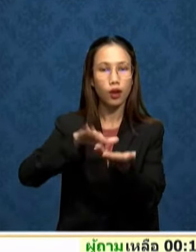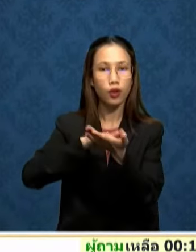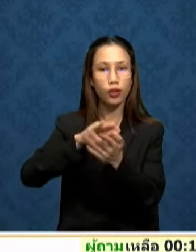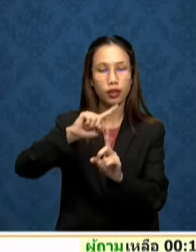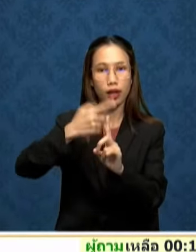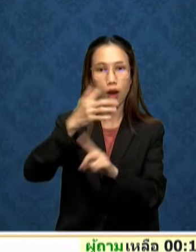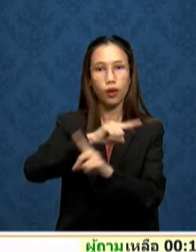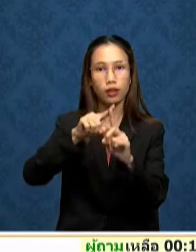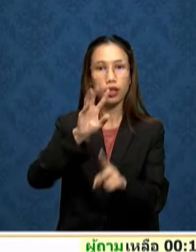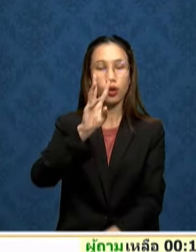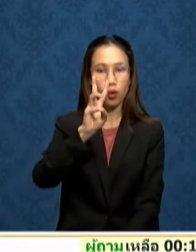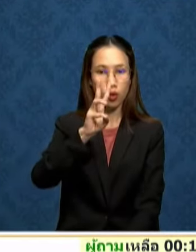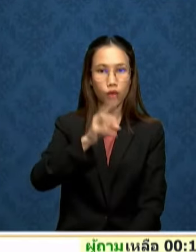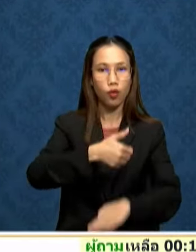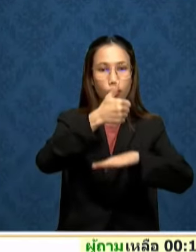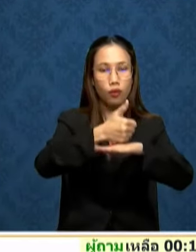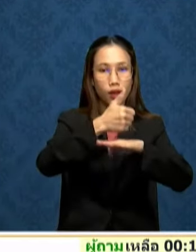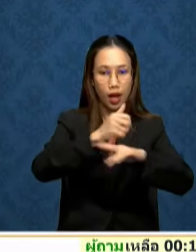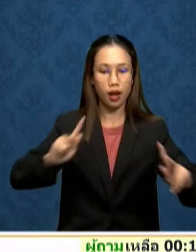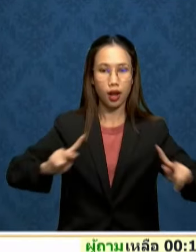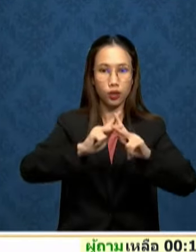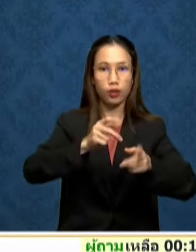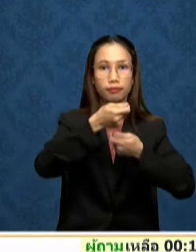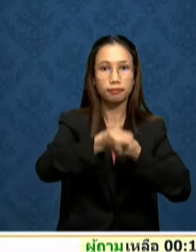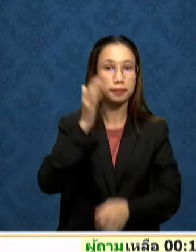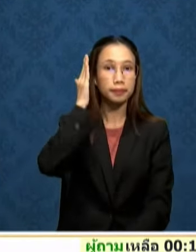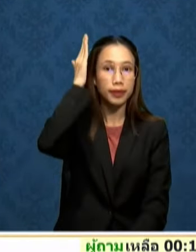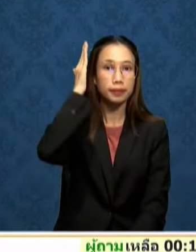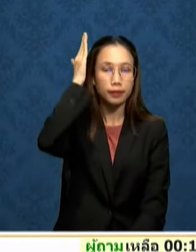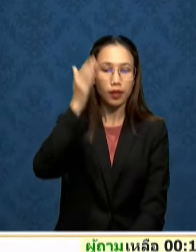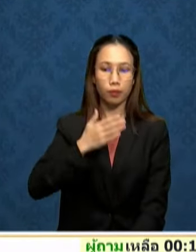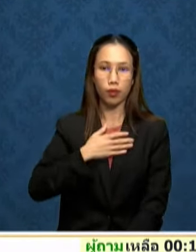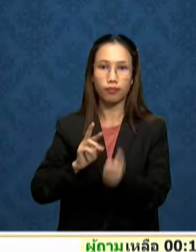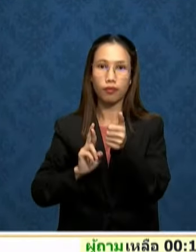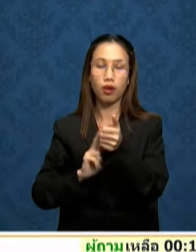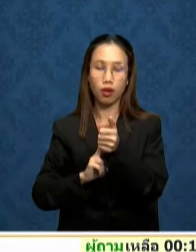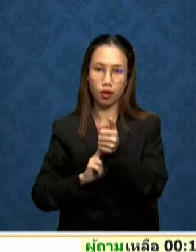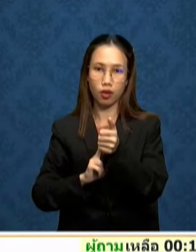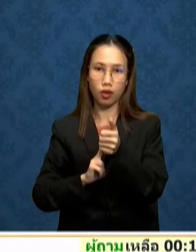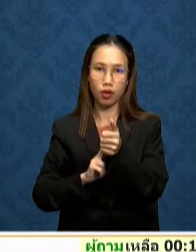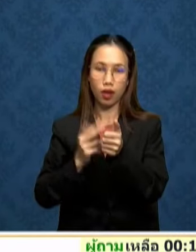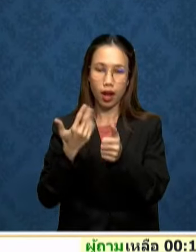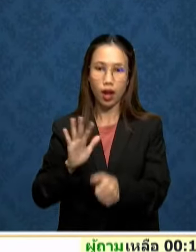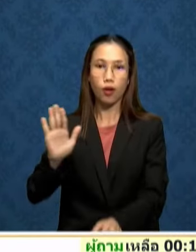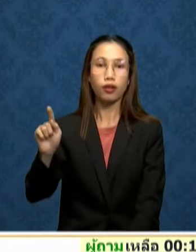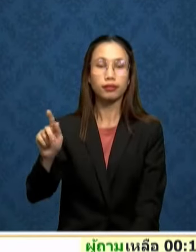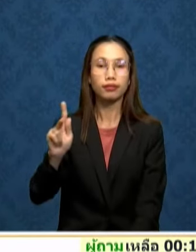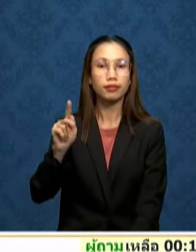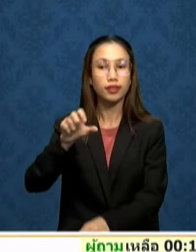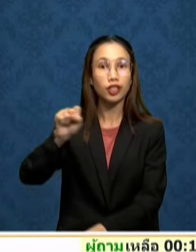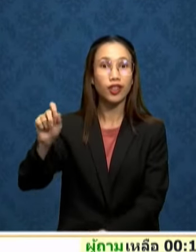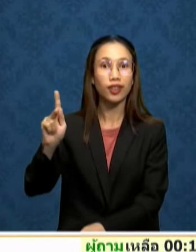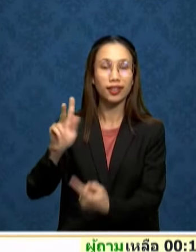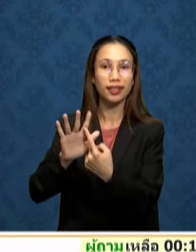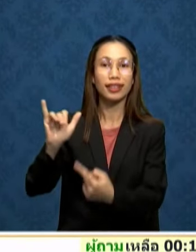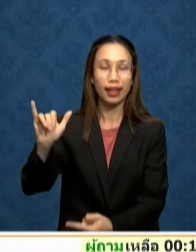านร้อยเอกธรรมนัสพรหมเผ่านะครับในฐานะเจ้ากระทรวงเกษตรและสหกรณ์ผมในฐานะรัฐมนตรีช่วยแล้วก็ท่านณัฐชาบุญอินชัยสวัสดิ์น